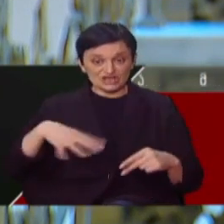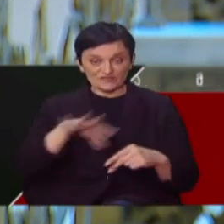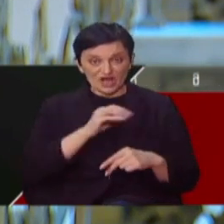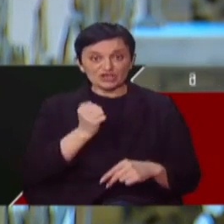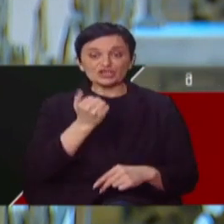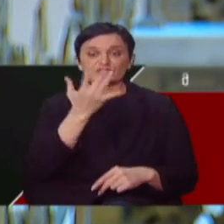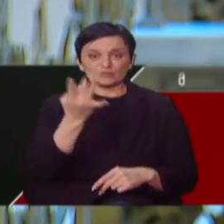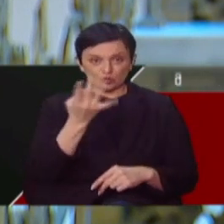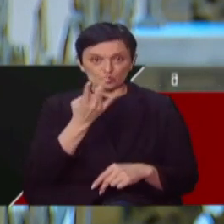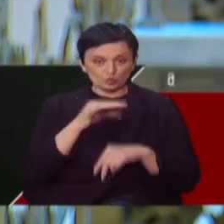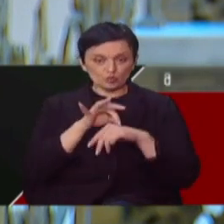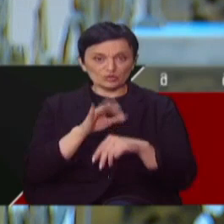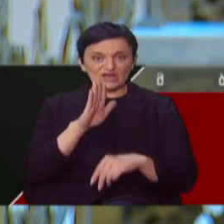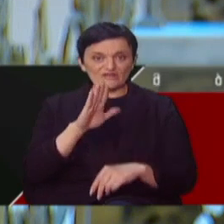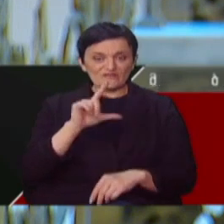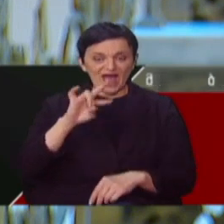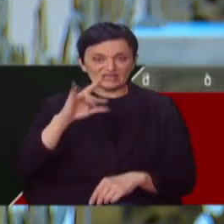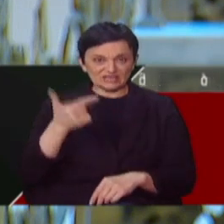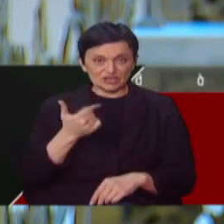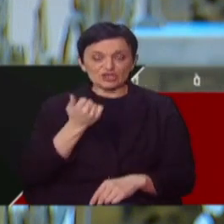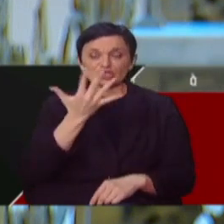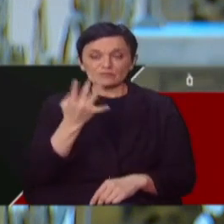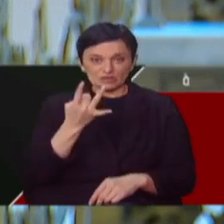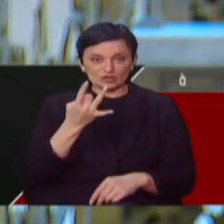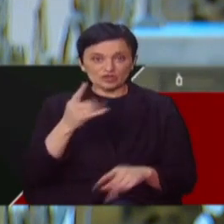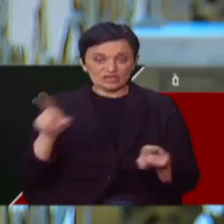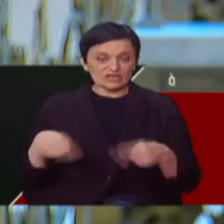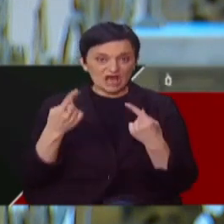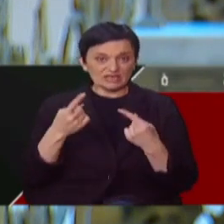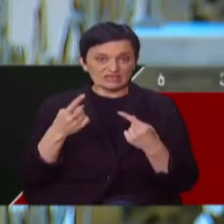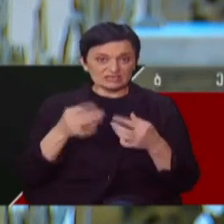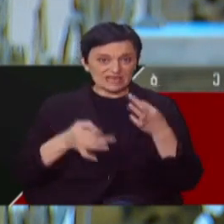იმდენჯერ უნდა ჩატარდეს ვეტინგი და იმდენჯერ განახლდეს სასამართლო კორპუსი.